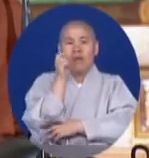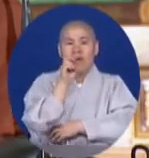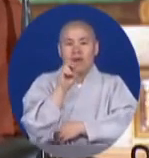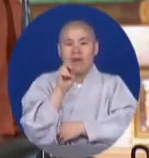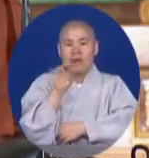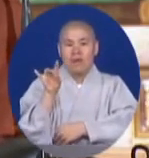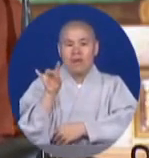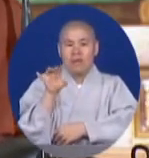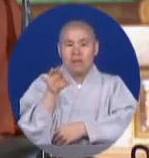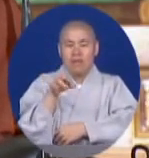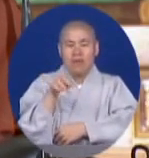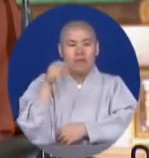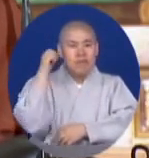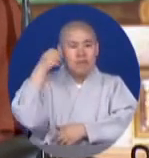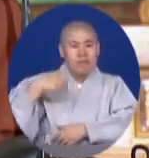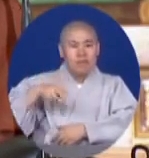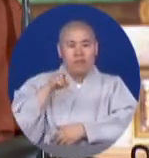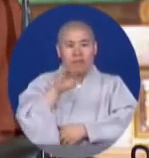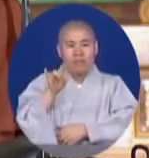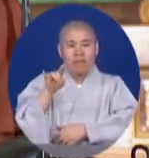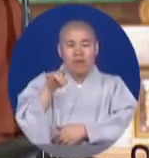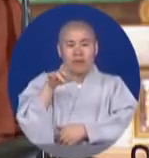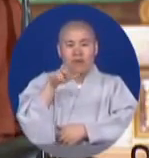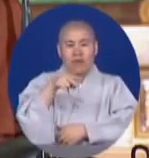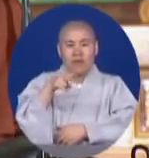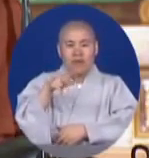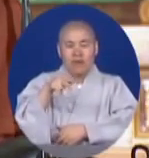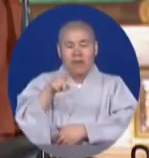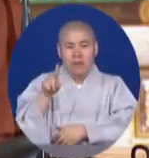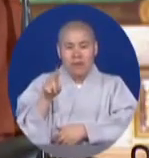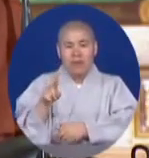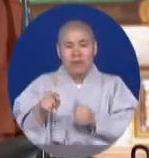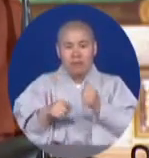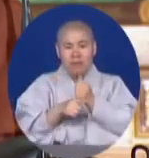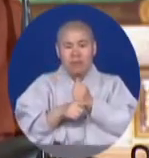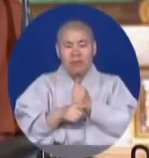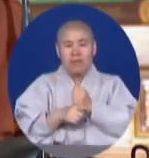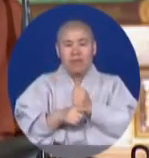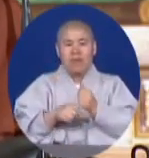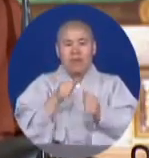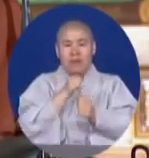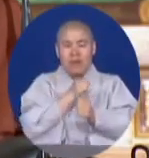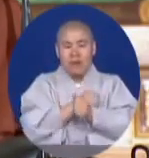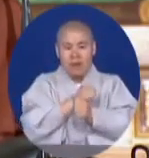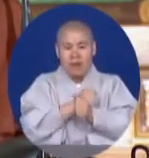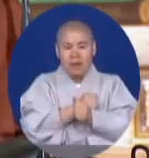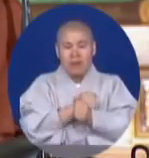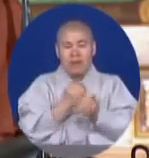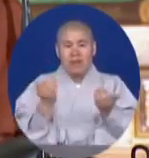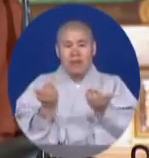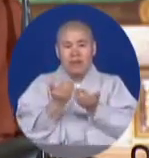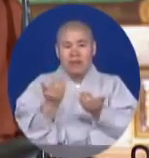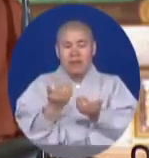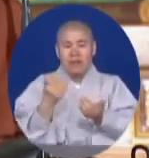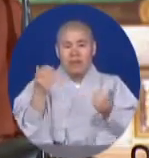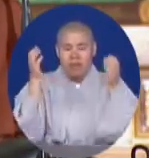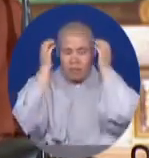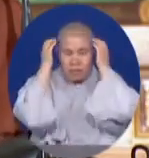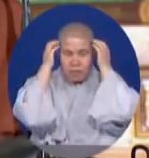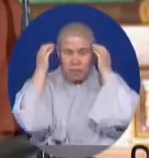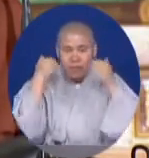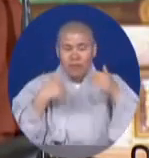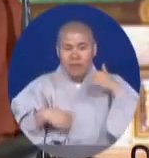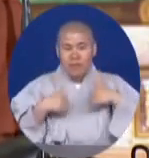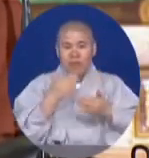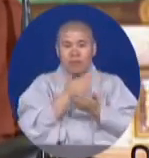말이에요. 맹자에 나오는 것은 자기가 할 일은 고통이 오든 즐거움이 오든 가리지 않고 그냥